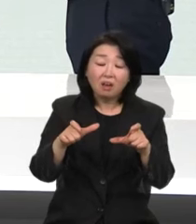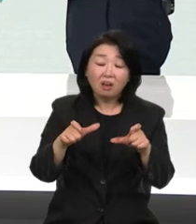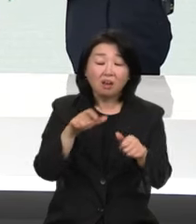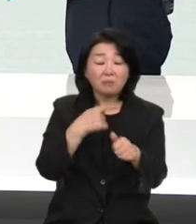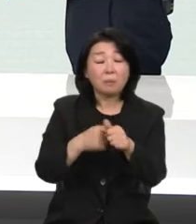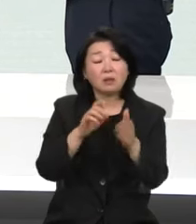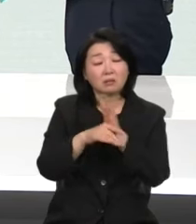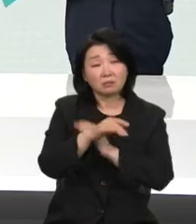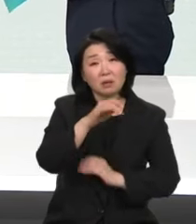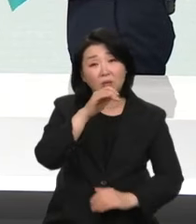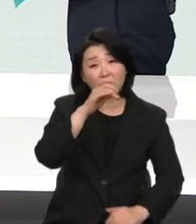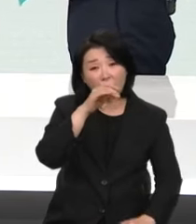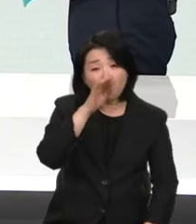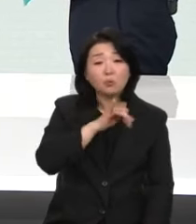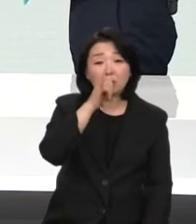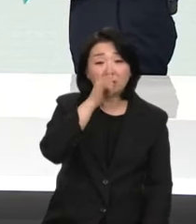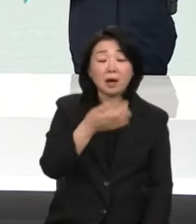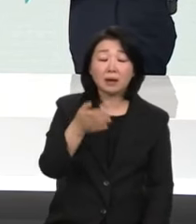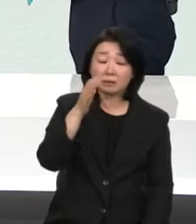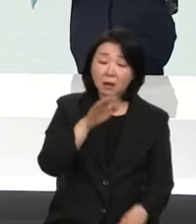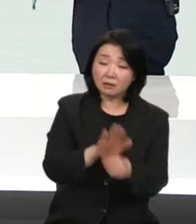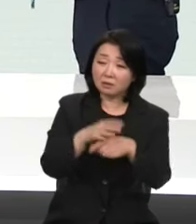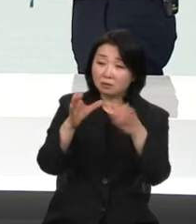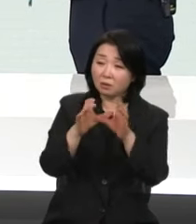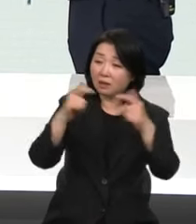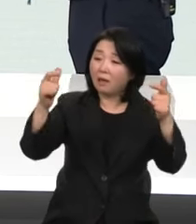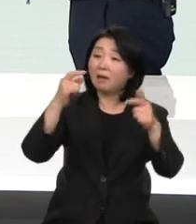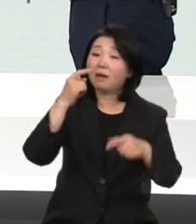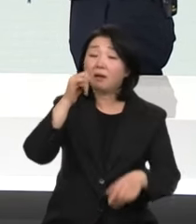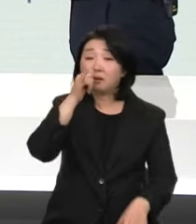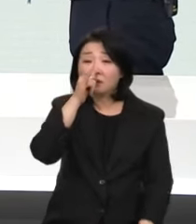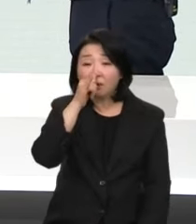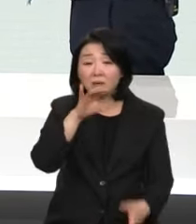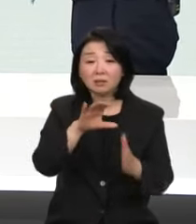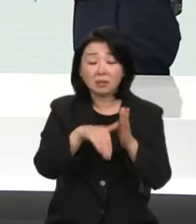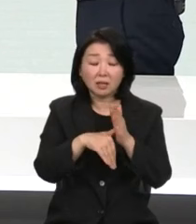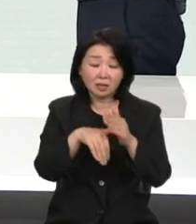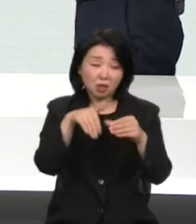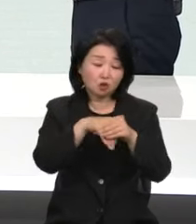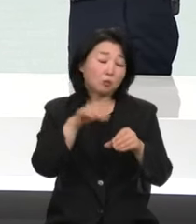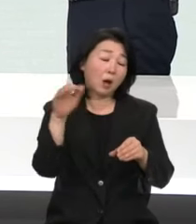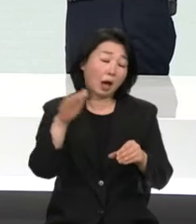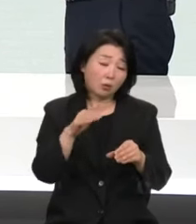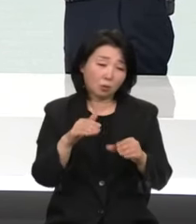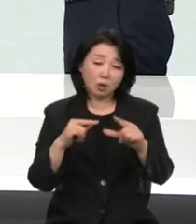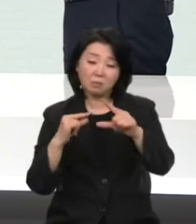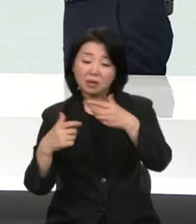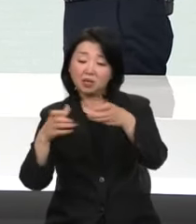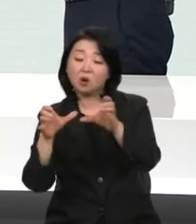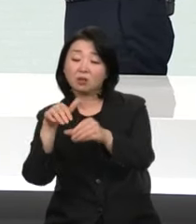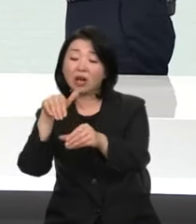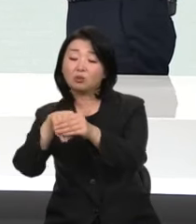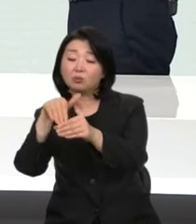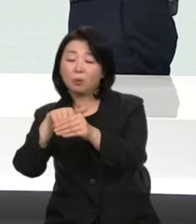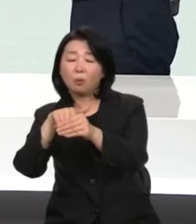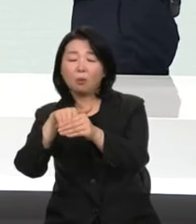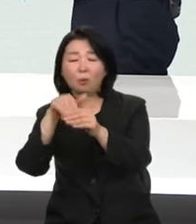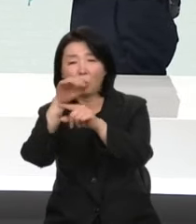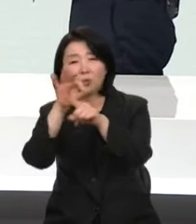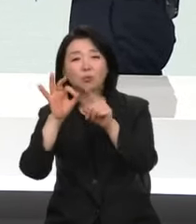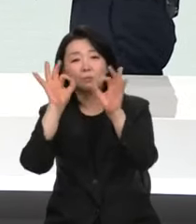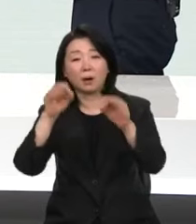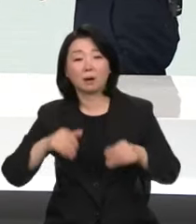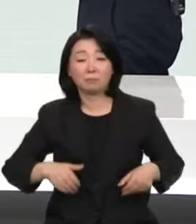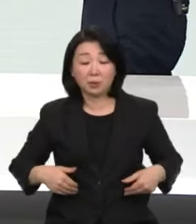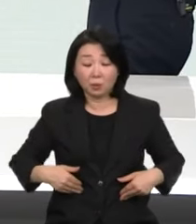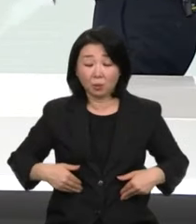자, 지지정당 득표가 늘었다라는 것을 볼 때는 이 득표율이 아니라 비례정당 득표를 봐야 된다 이런 분석들이 있습니다. 네. 자,